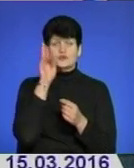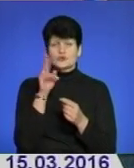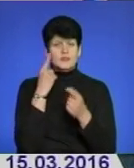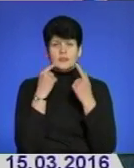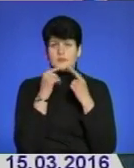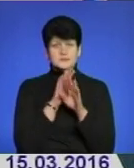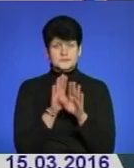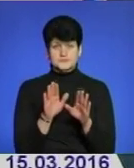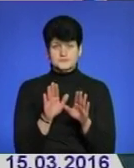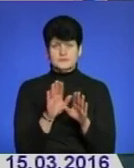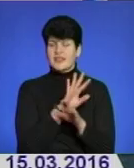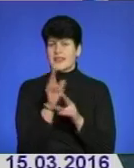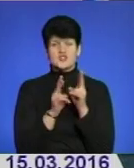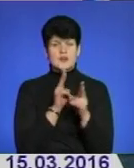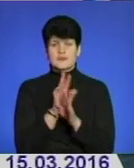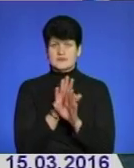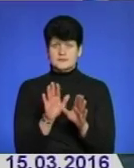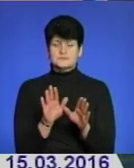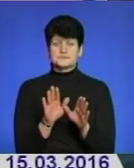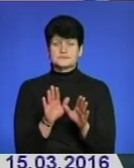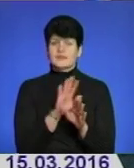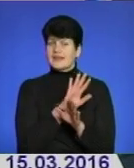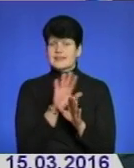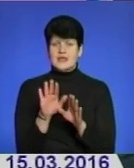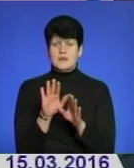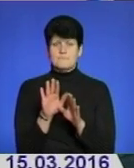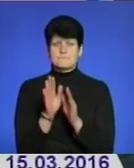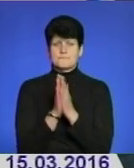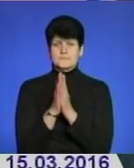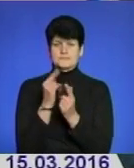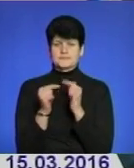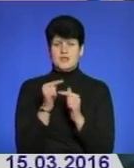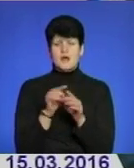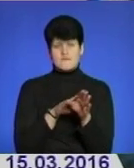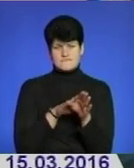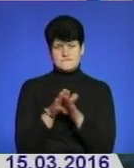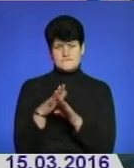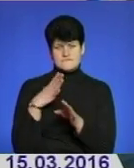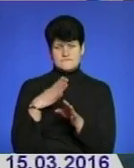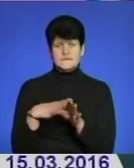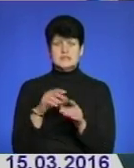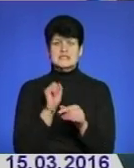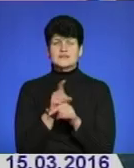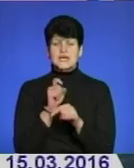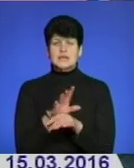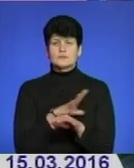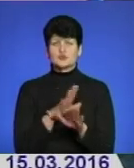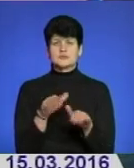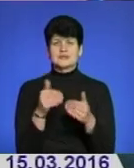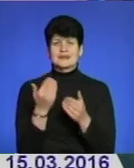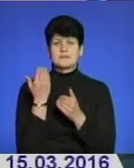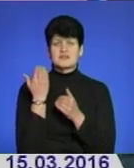скиглив, не жалівся, не просився, а мужньо виконали завдання, котрі були поставлені перед